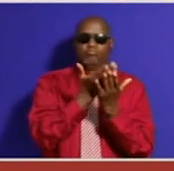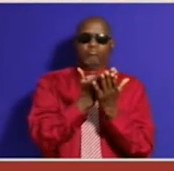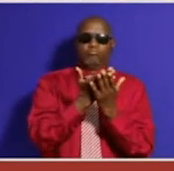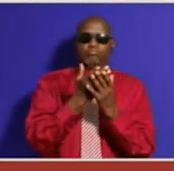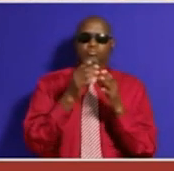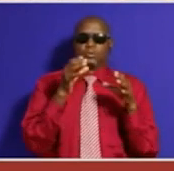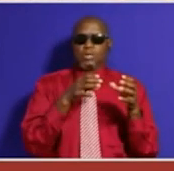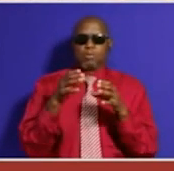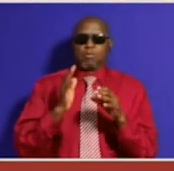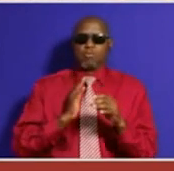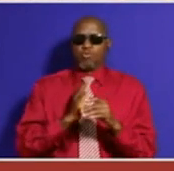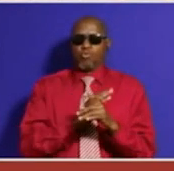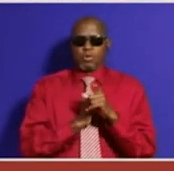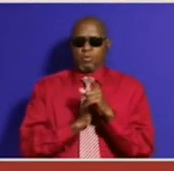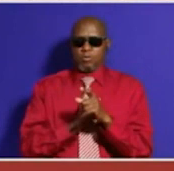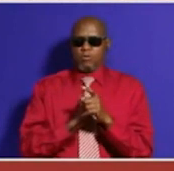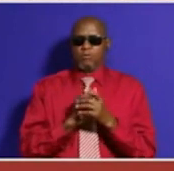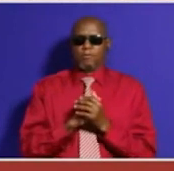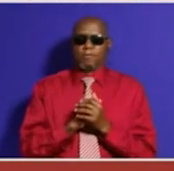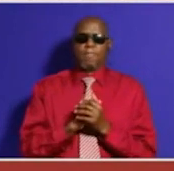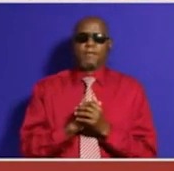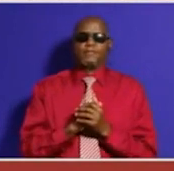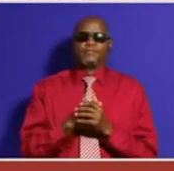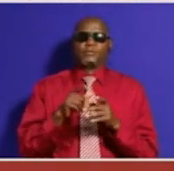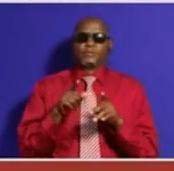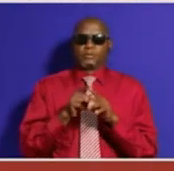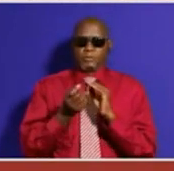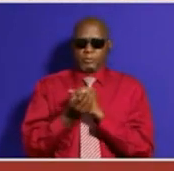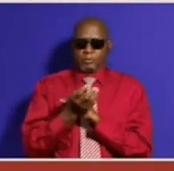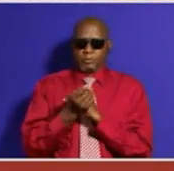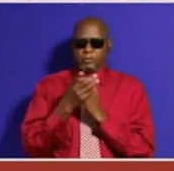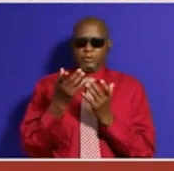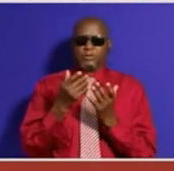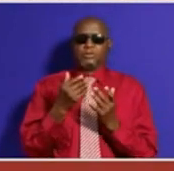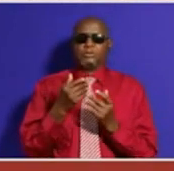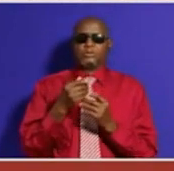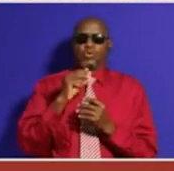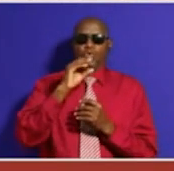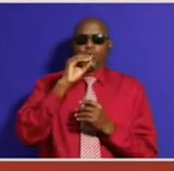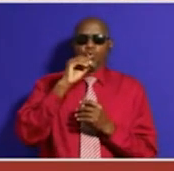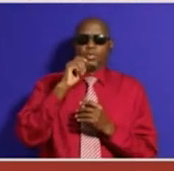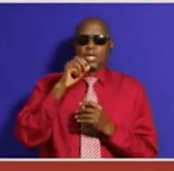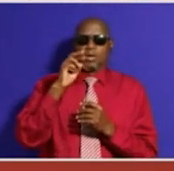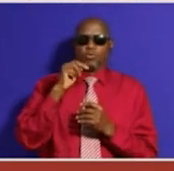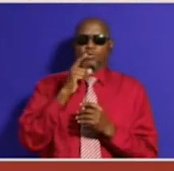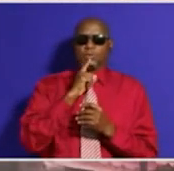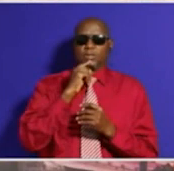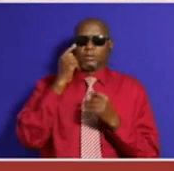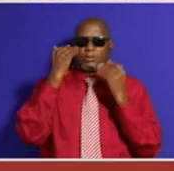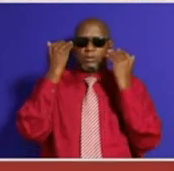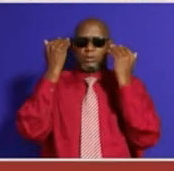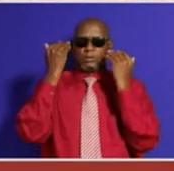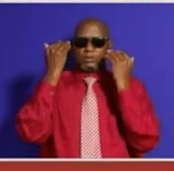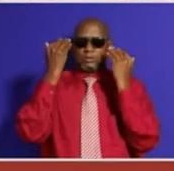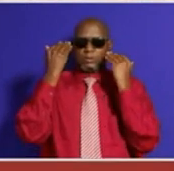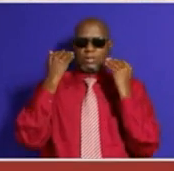wanachama wa bodi hiyo. Na mwanahabari wetu Grace Hata anavyotuarifu, Otieno amedai kuwa Jaji Mkuu Koome anapaswa kuondolewa madarakani na